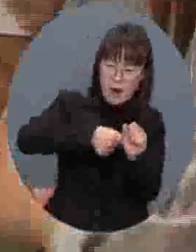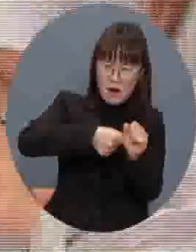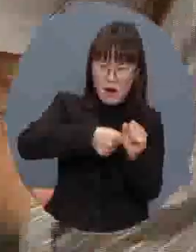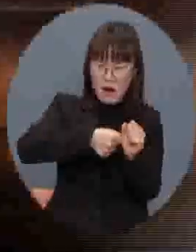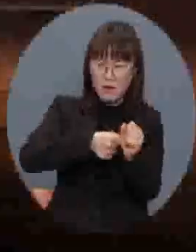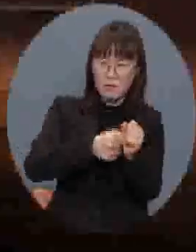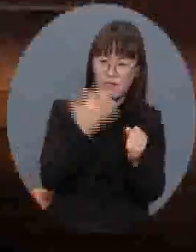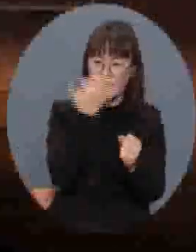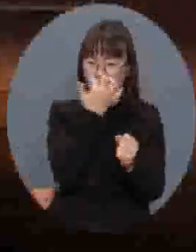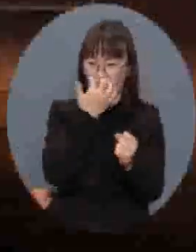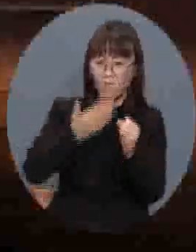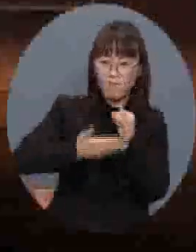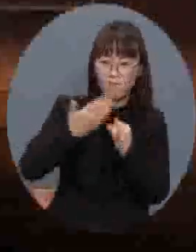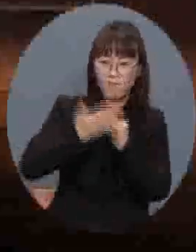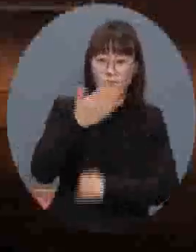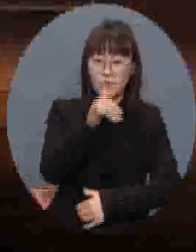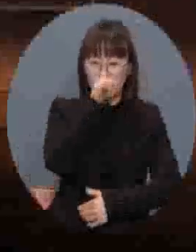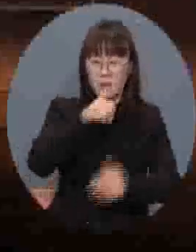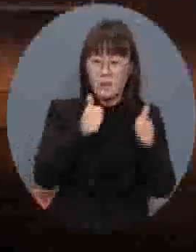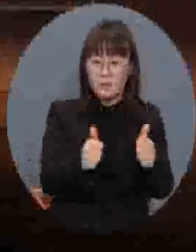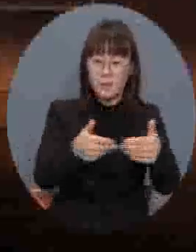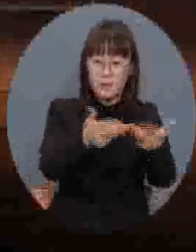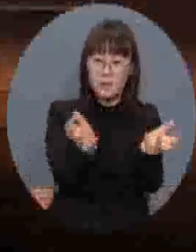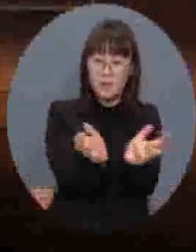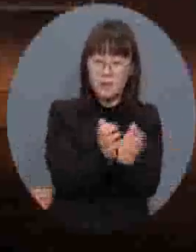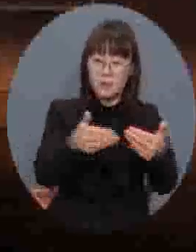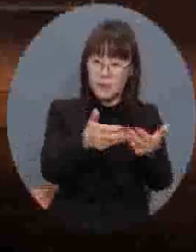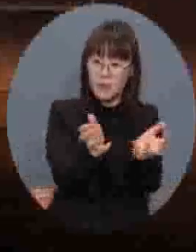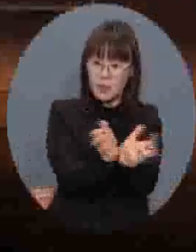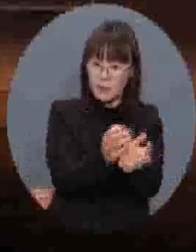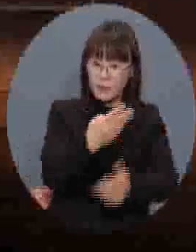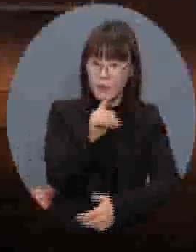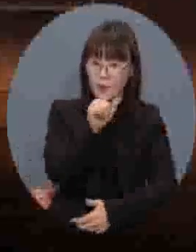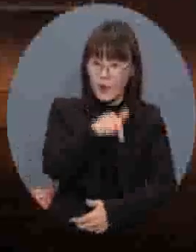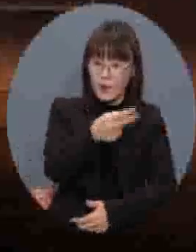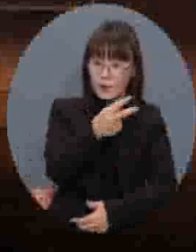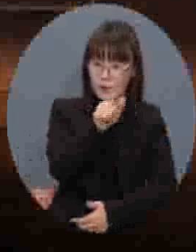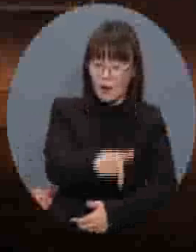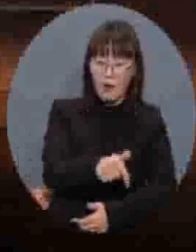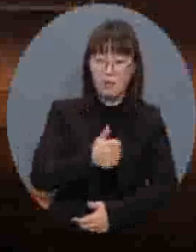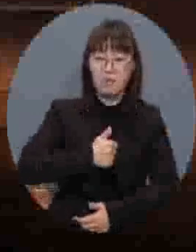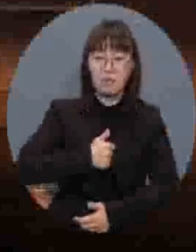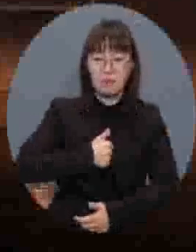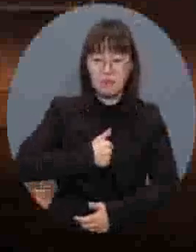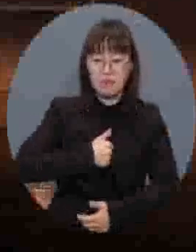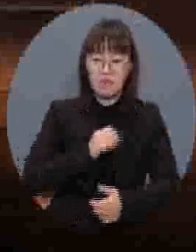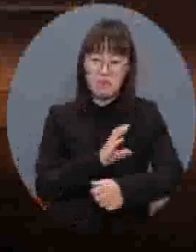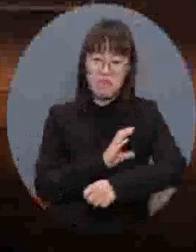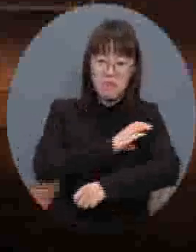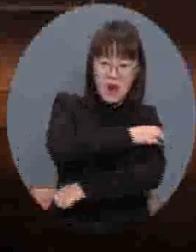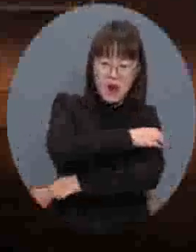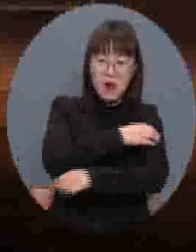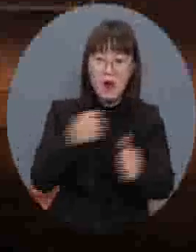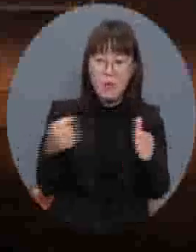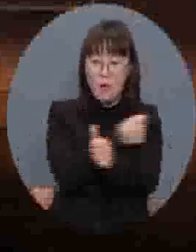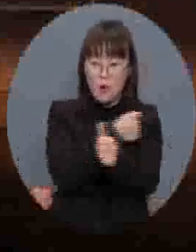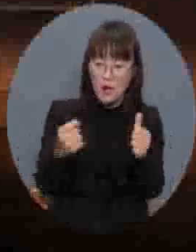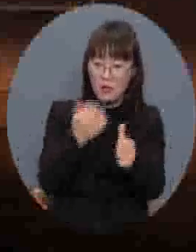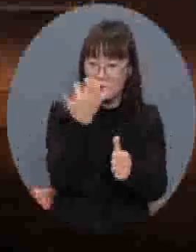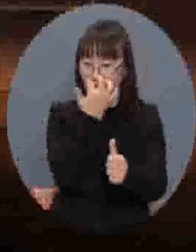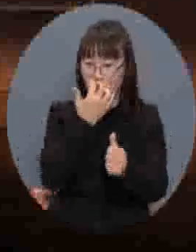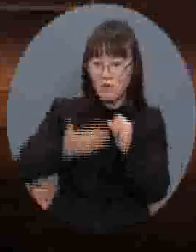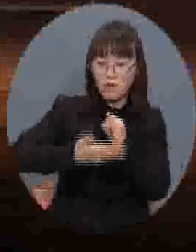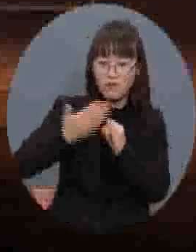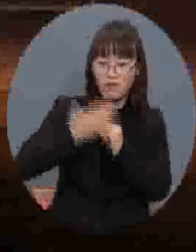있습니다. 재판부는 팀 닥터라는 우월한 지위를 이용해 지속적인 구타와 폭행, 성추행 등